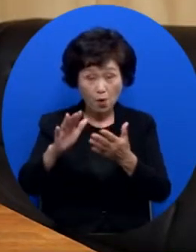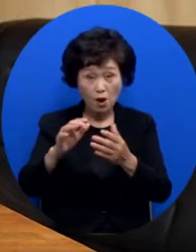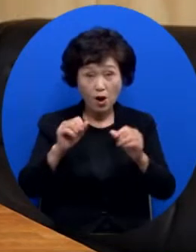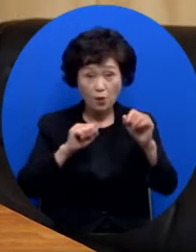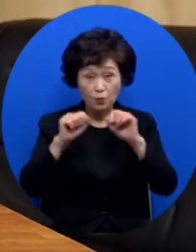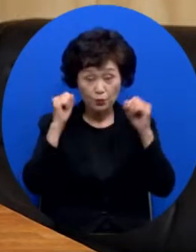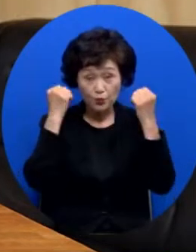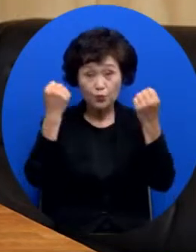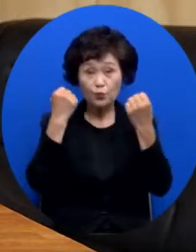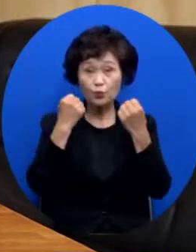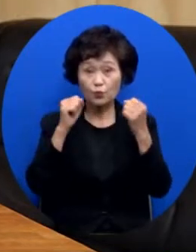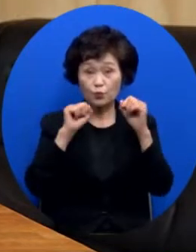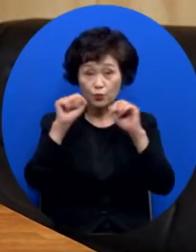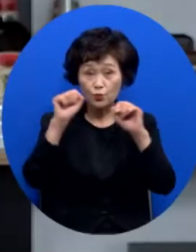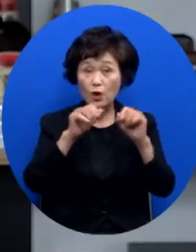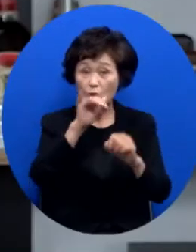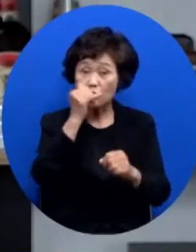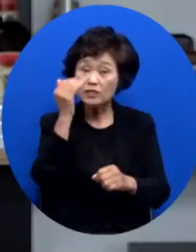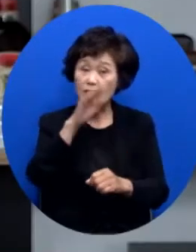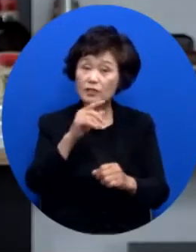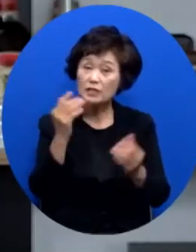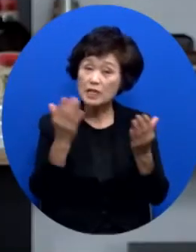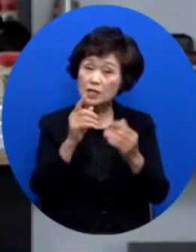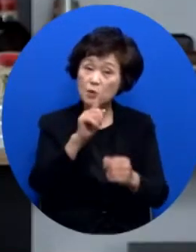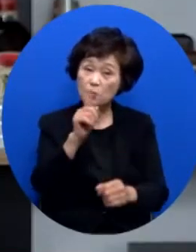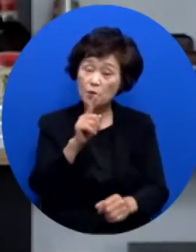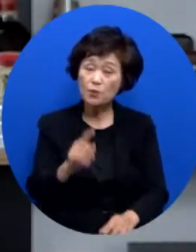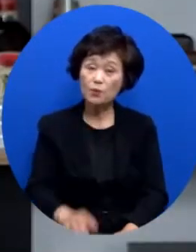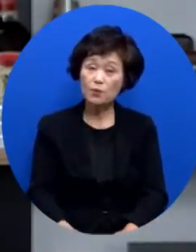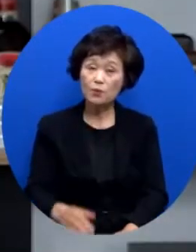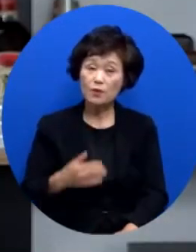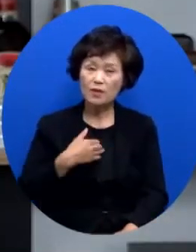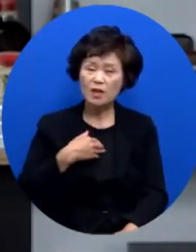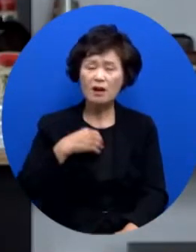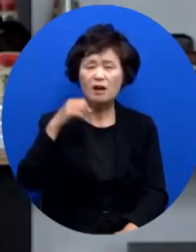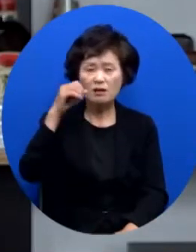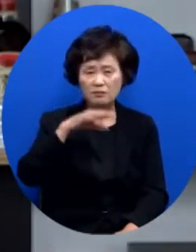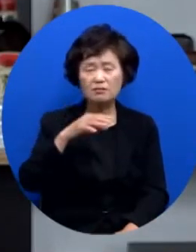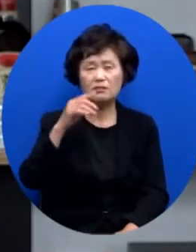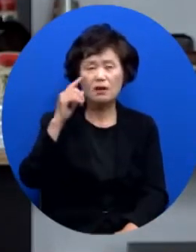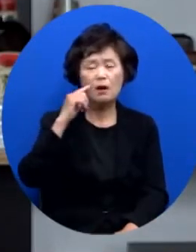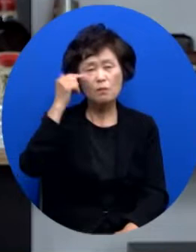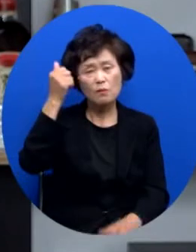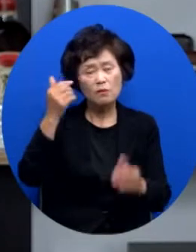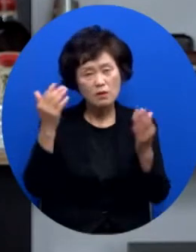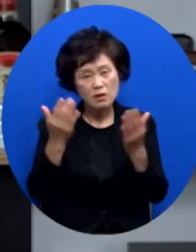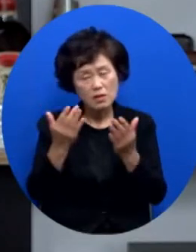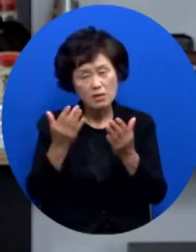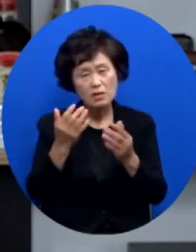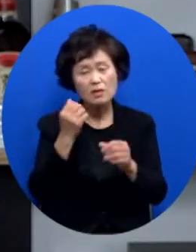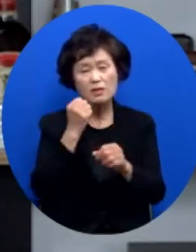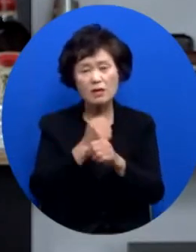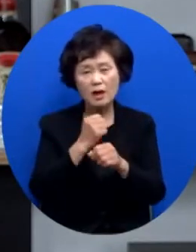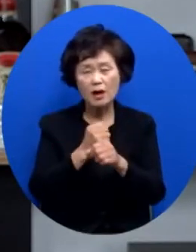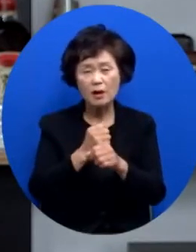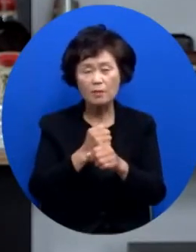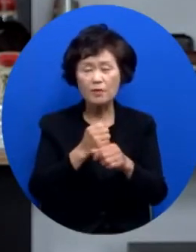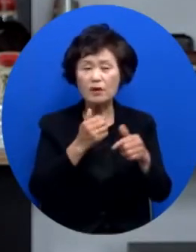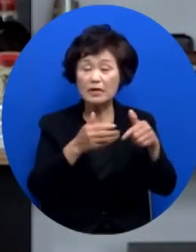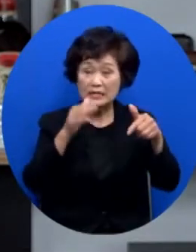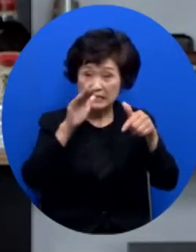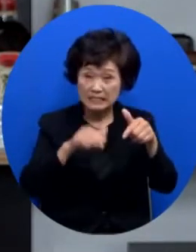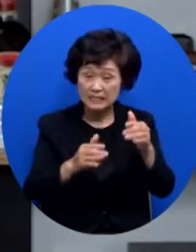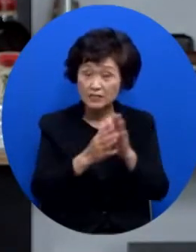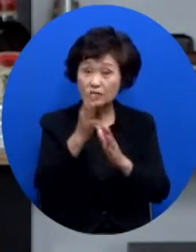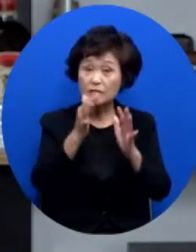어떤 사역들을 해오셨나요, 목사님? 제가 그냥 목회하면서 그 인천